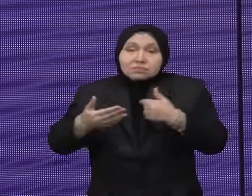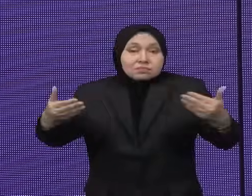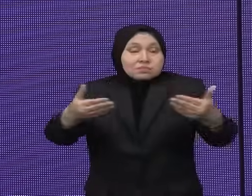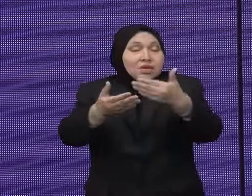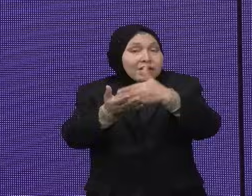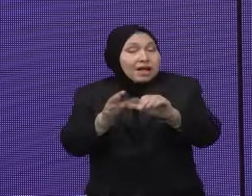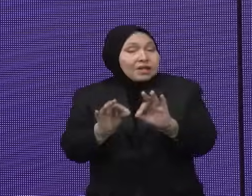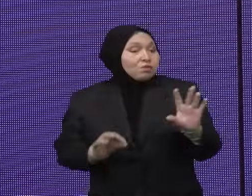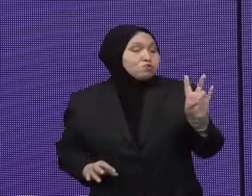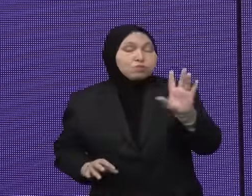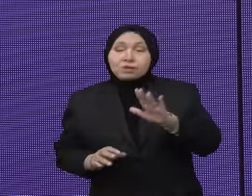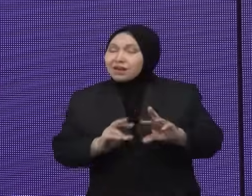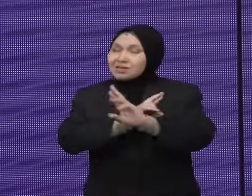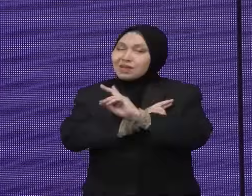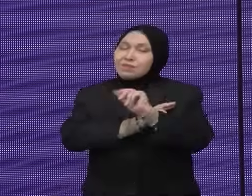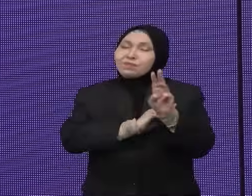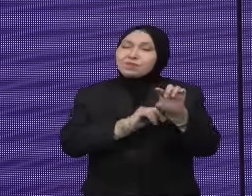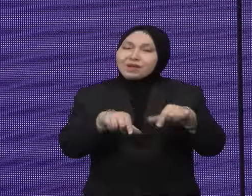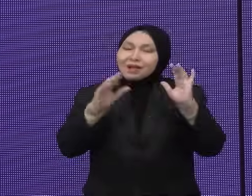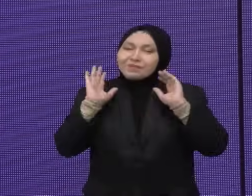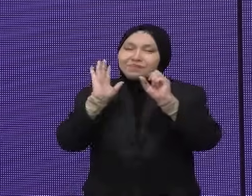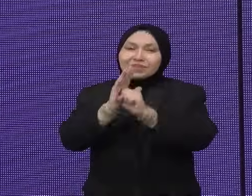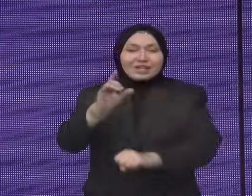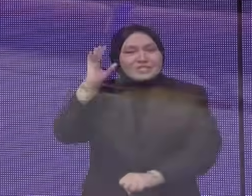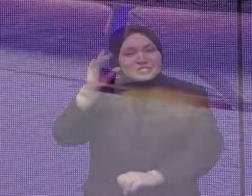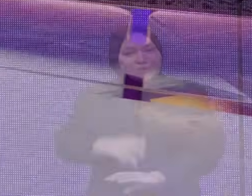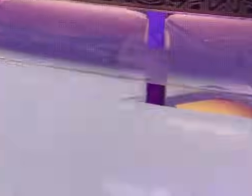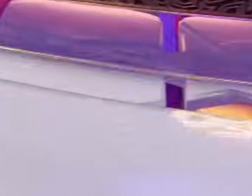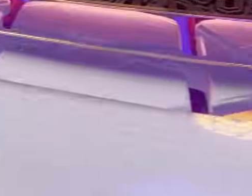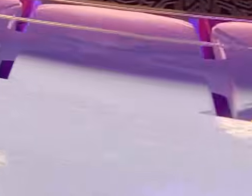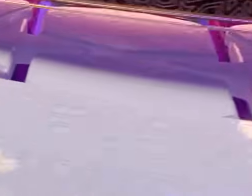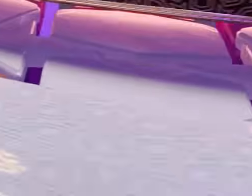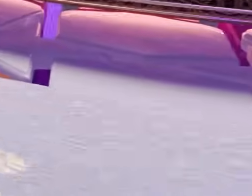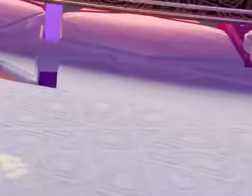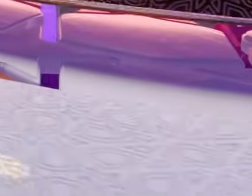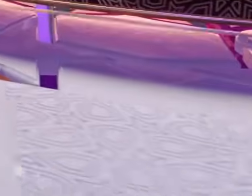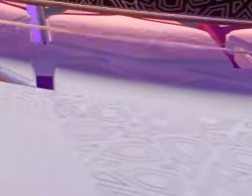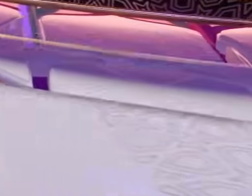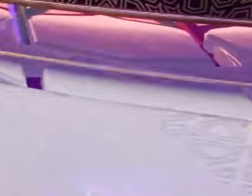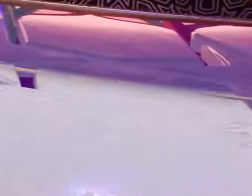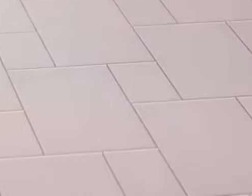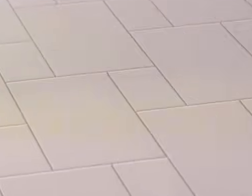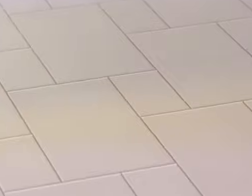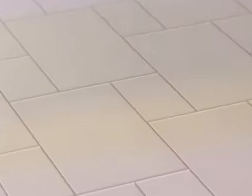lagi ayat 75 ini. Kita berehat sebentar. My Quran Time, Quran Salat Infaq, insyaAllah. Waja'alhu lana